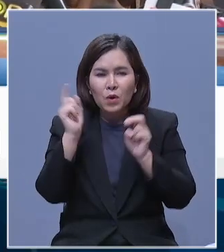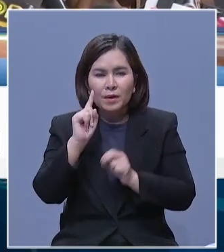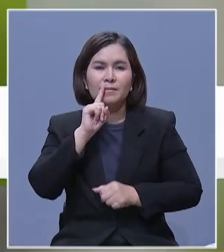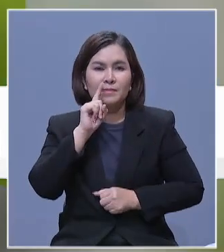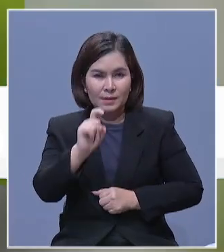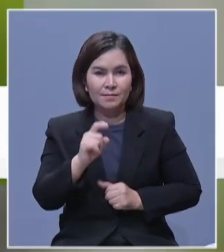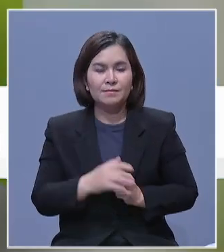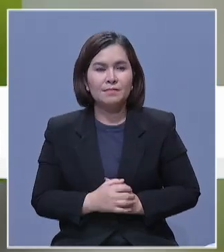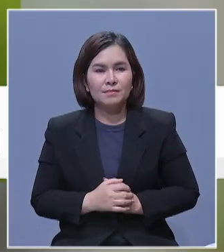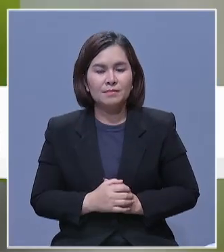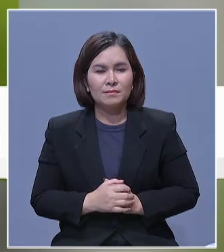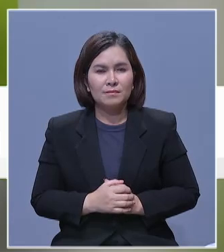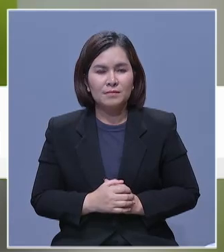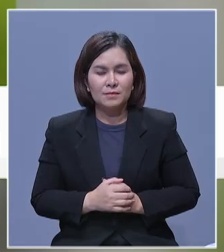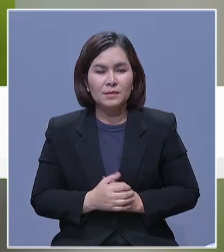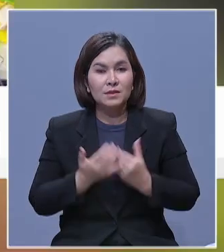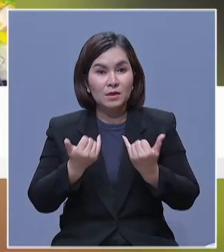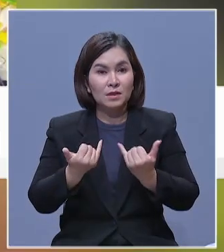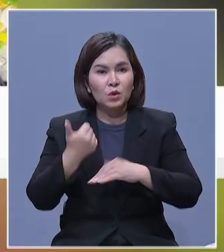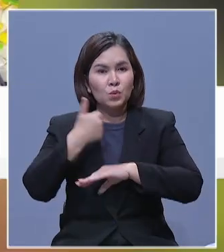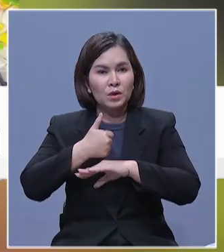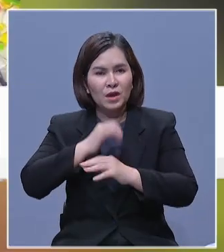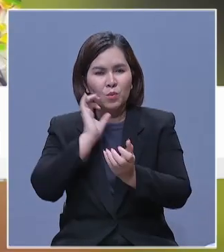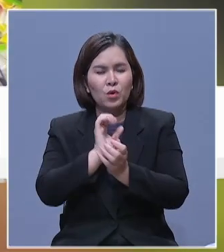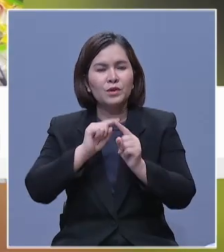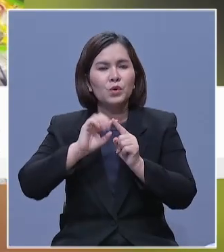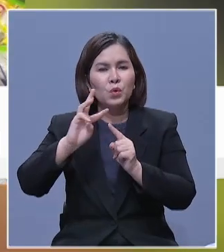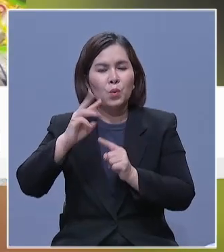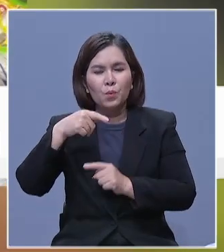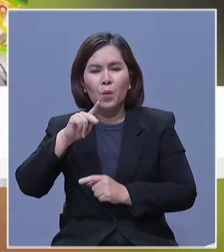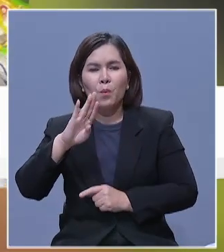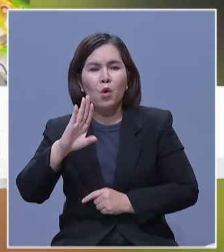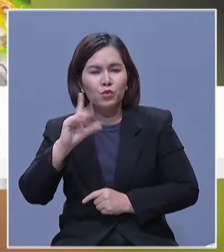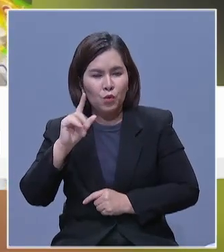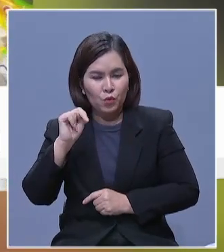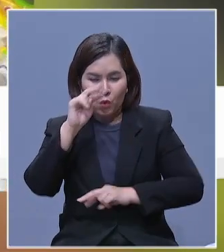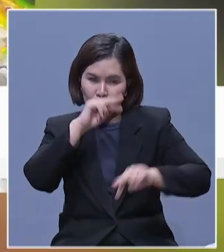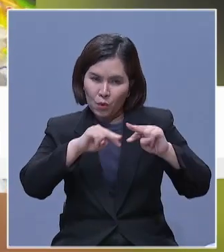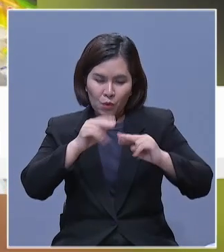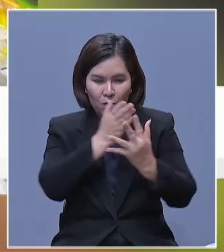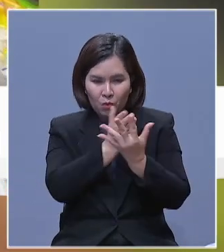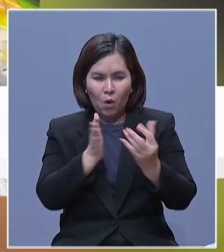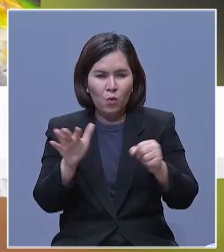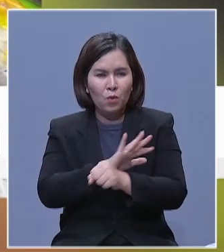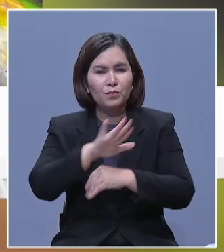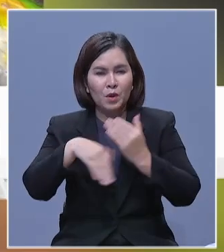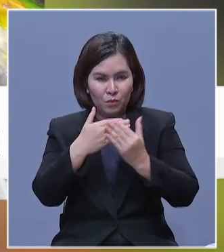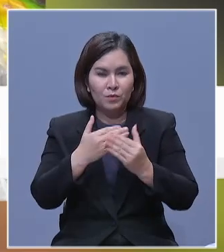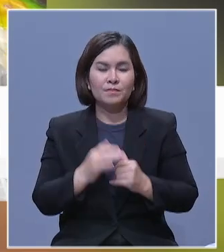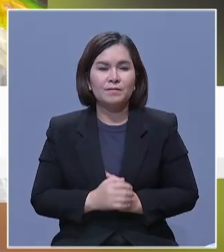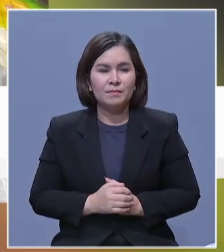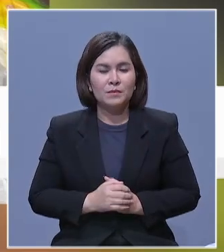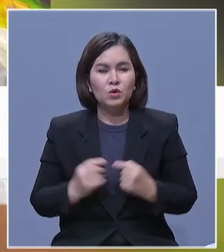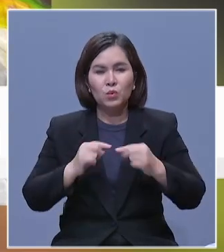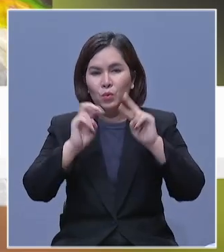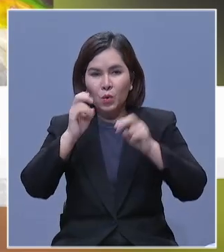ทางด้านของท่านนครินทร์ท่านก็ยืนยันว่าก็หมายถึงทุกเรื่องที่เกี่ยวข้องทั้งหมดจะขยายผลทุกเรื่องนะครับส่วนพ่อแม่ของ